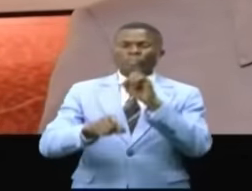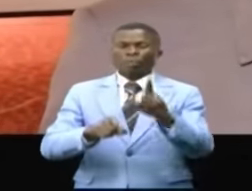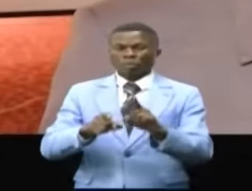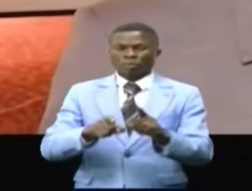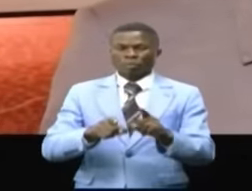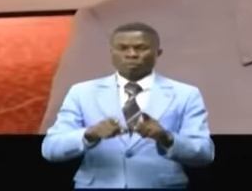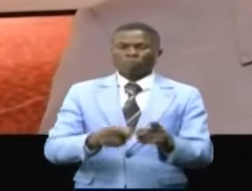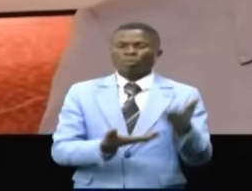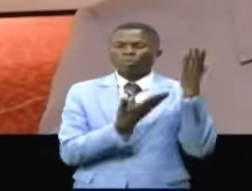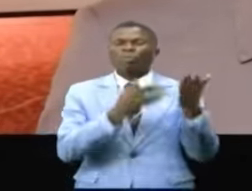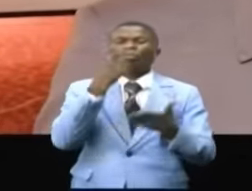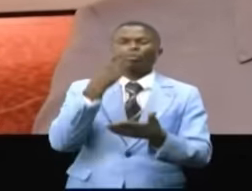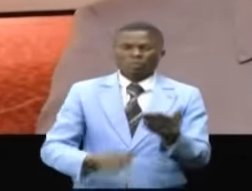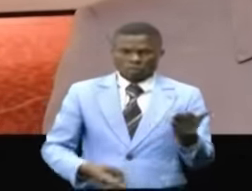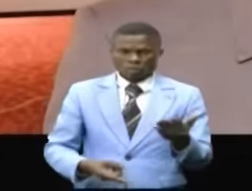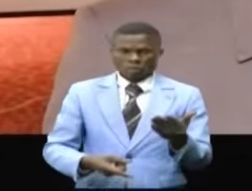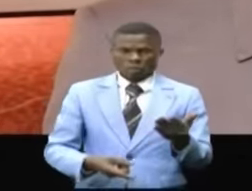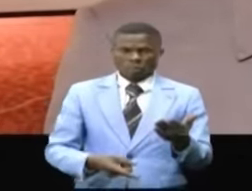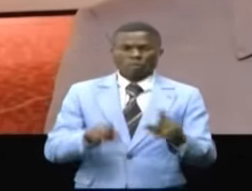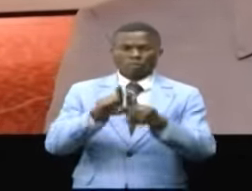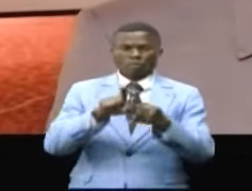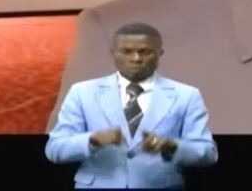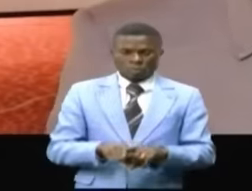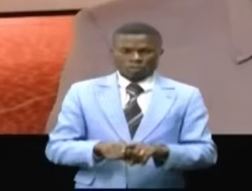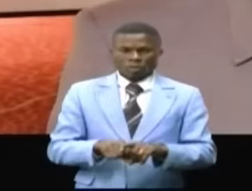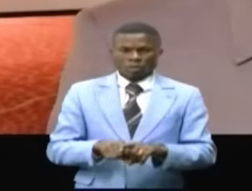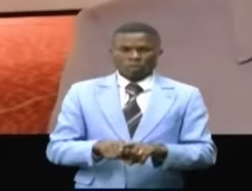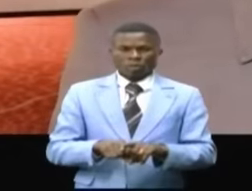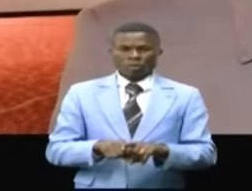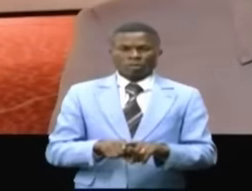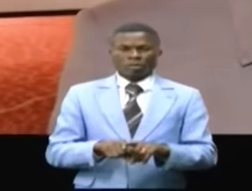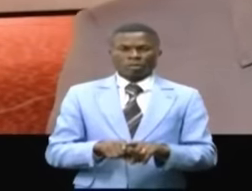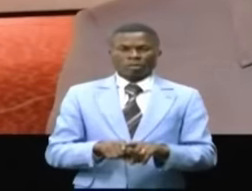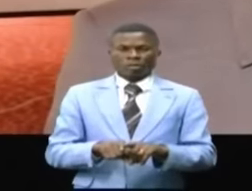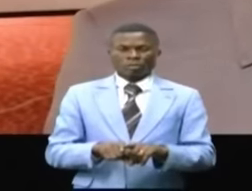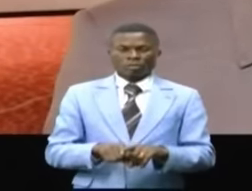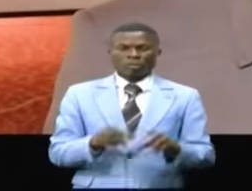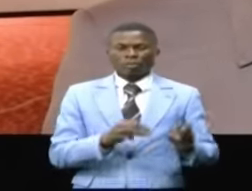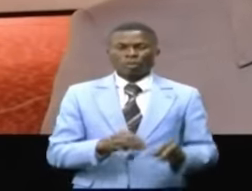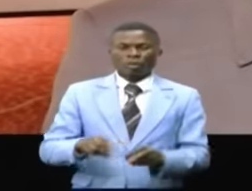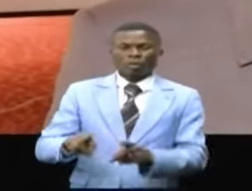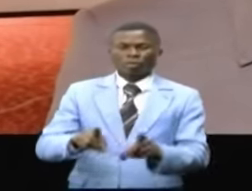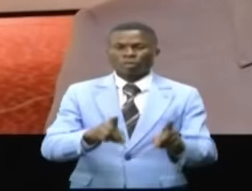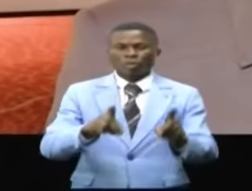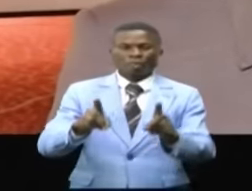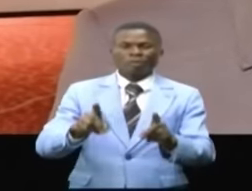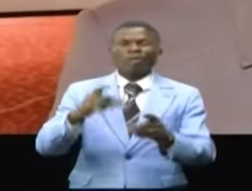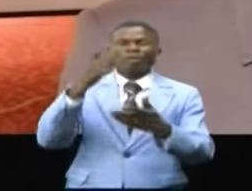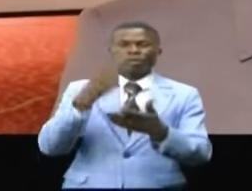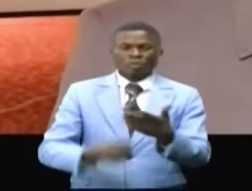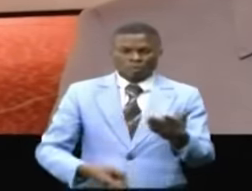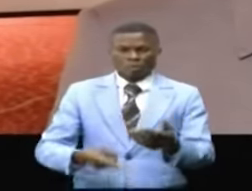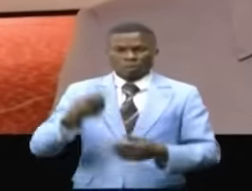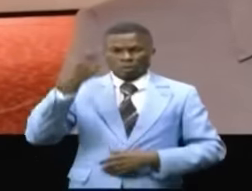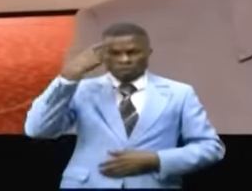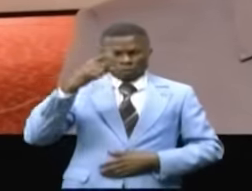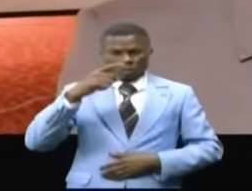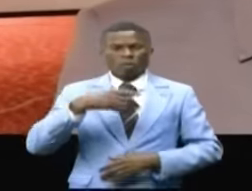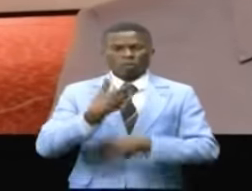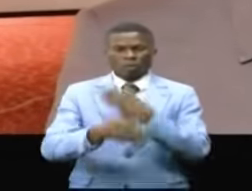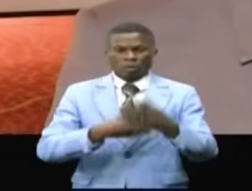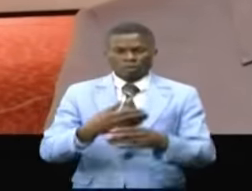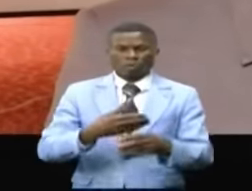son importance et les procédures pour faire